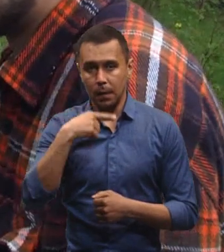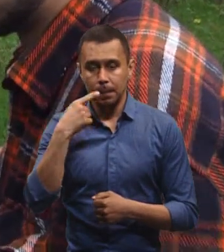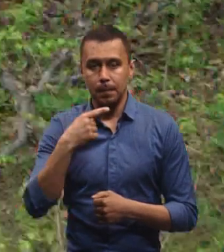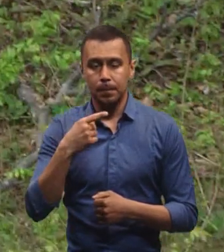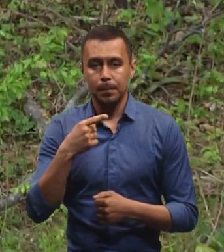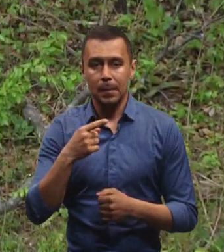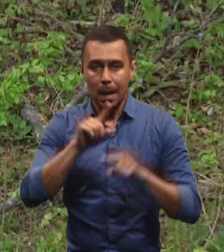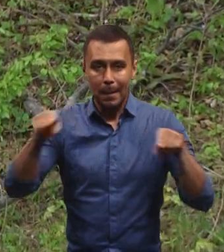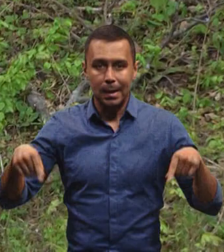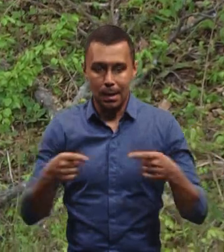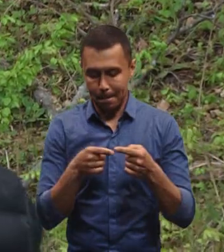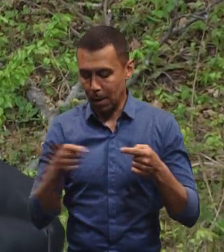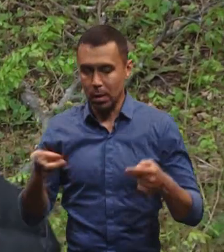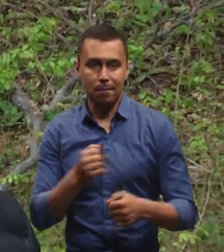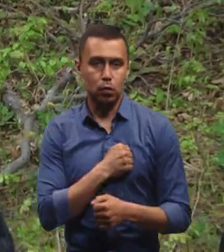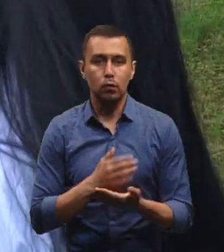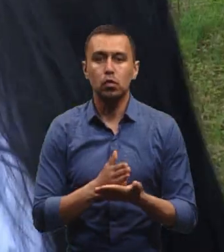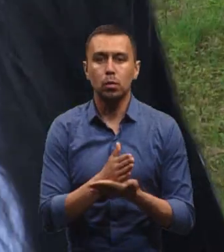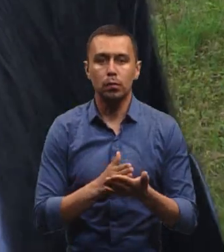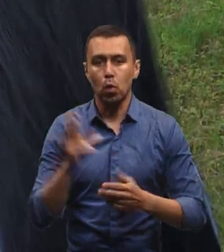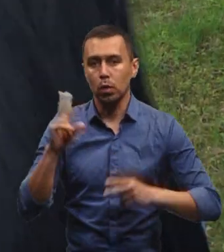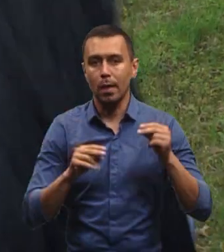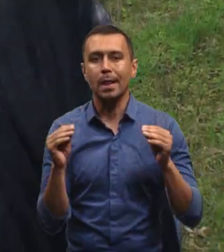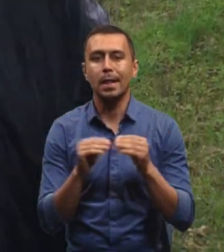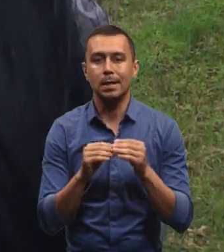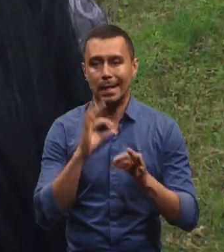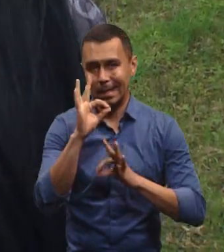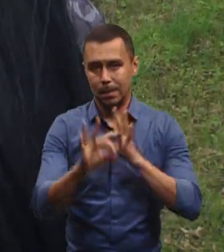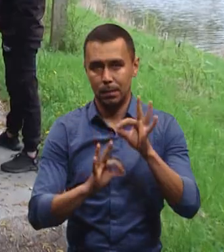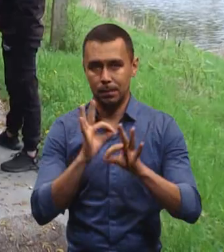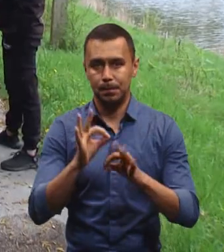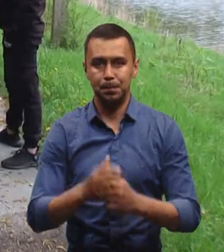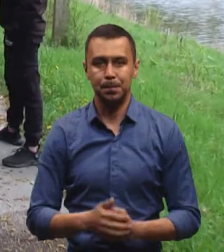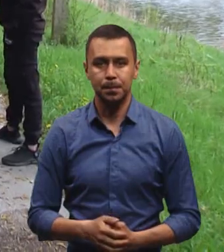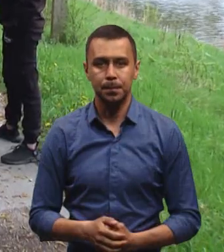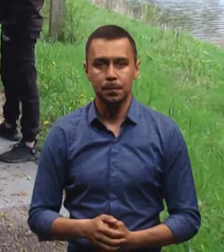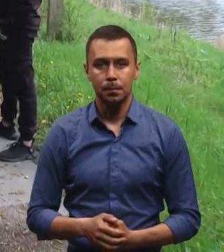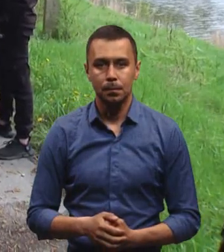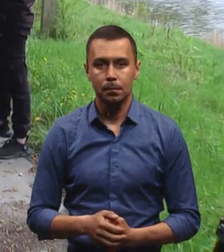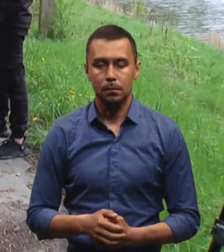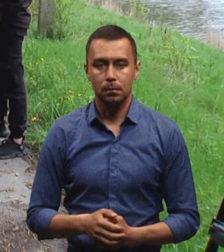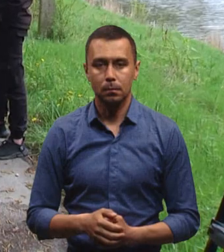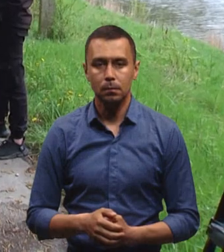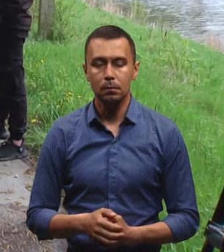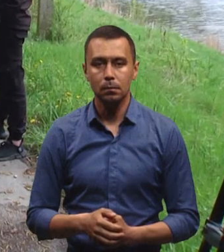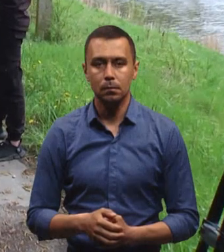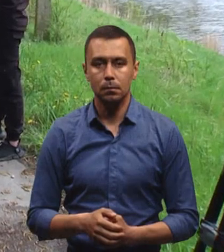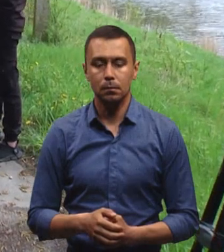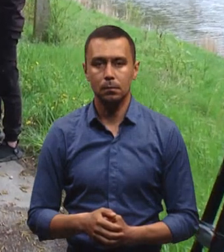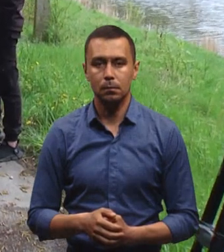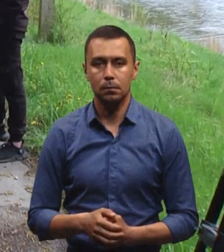Лепікаш, реабілітаційний період для військовослужбовців розрахований на 10 діб. Михайло Жила, Олександр Горішевський, Суспільне новини,